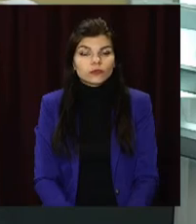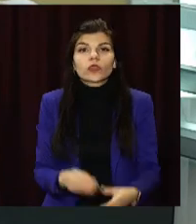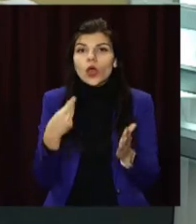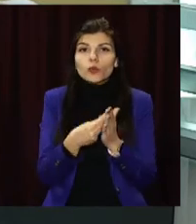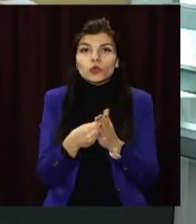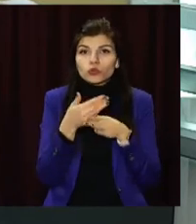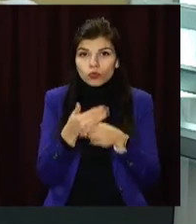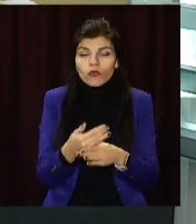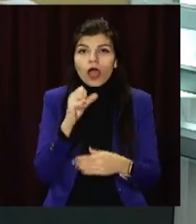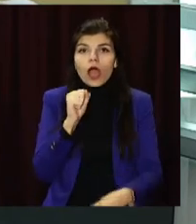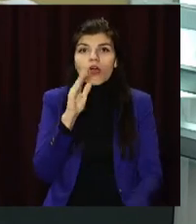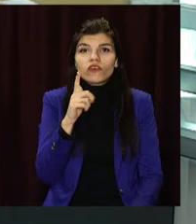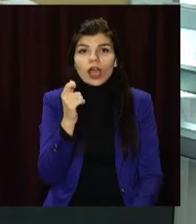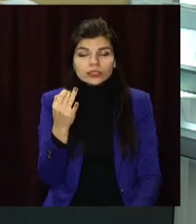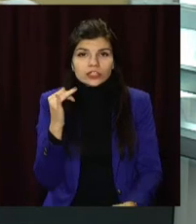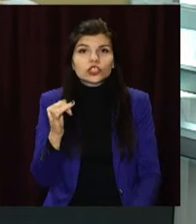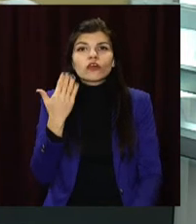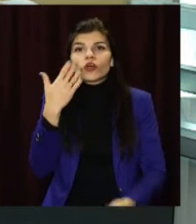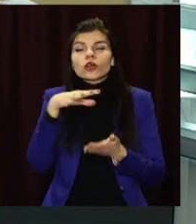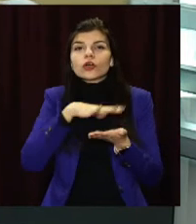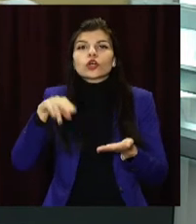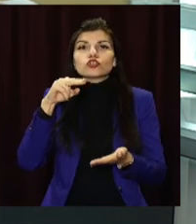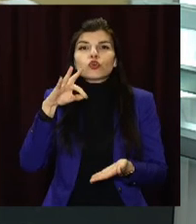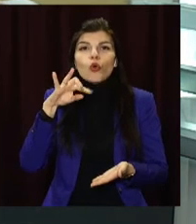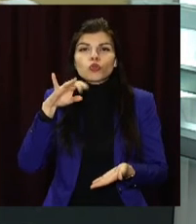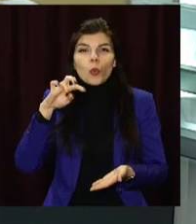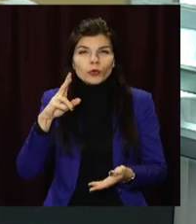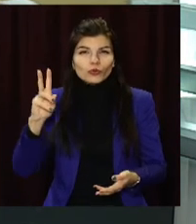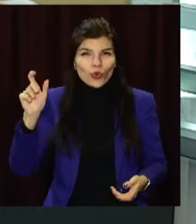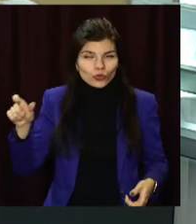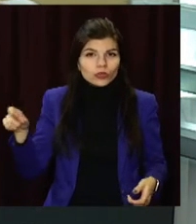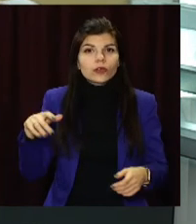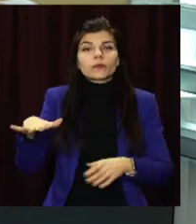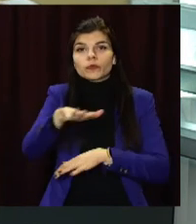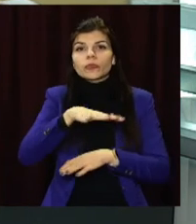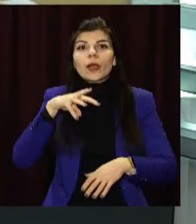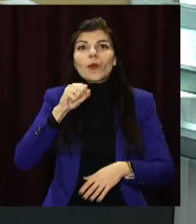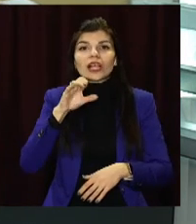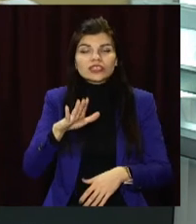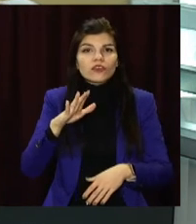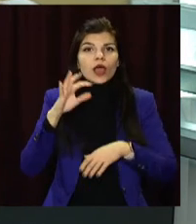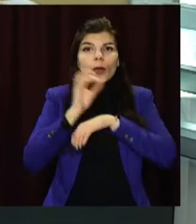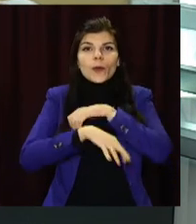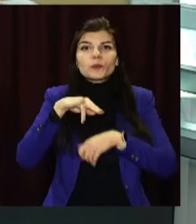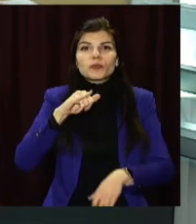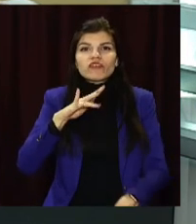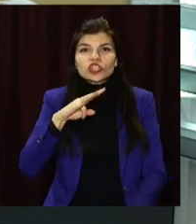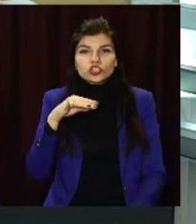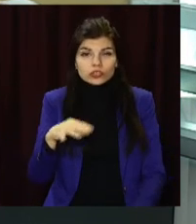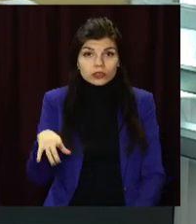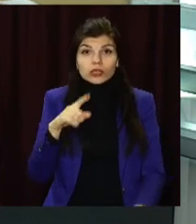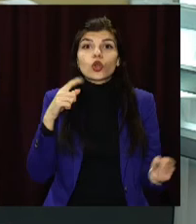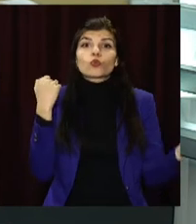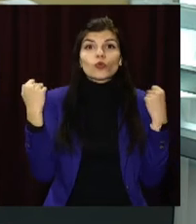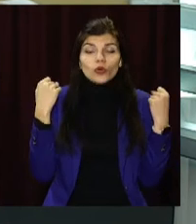Матеріальна допомога афганцям і чорнобильцям, справедливий тариф на воду для мешканців масиву Північний, вдосконалення мережі дитячо-юнацьких спортивних